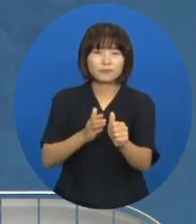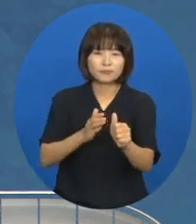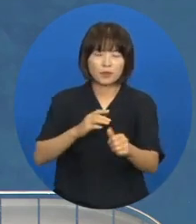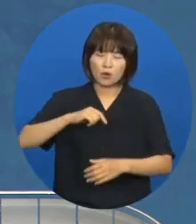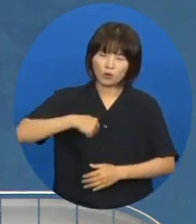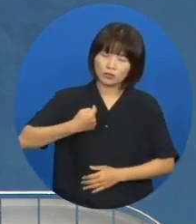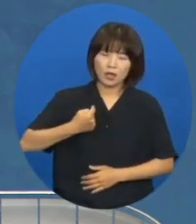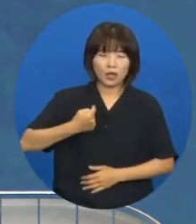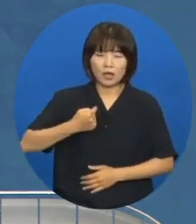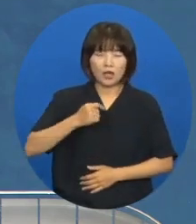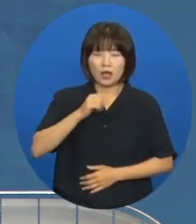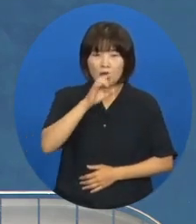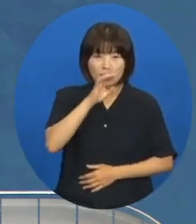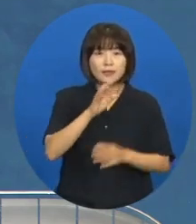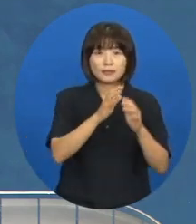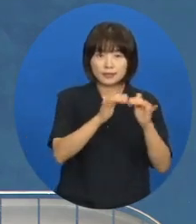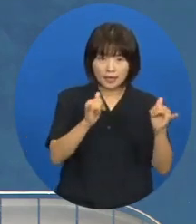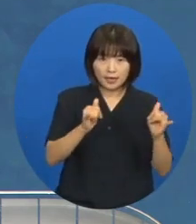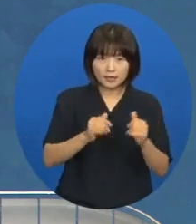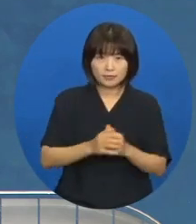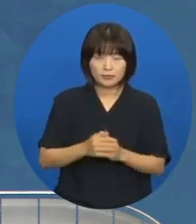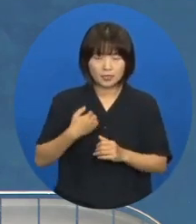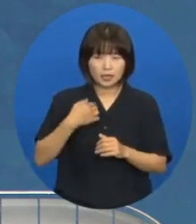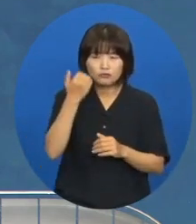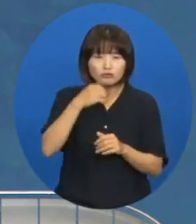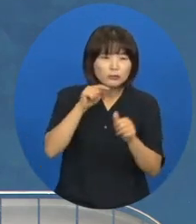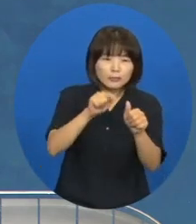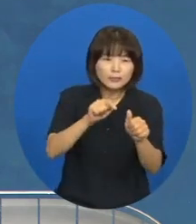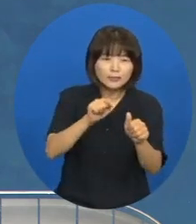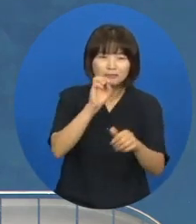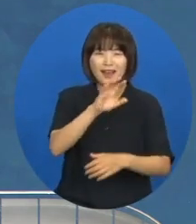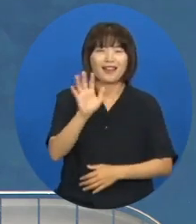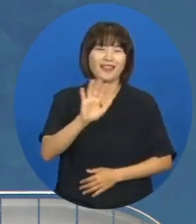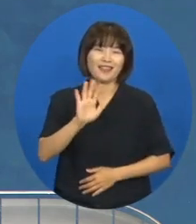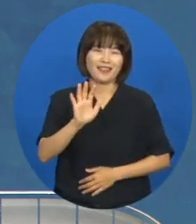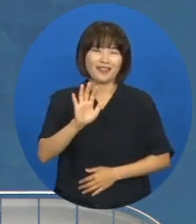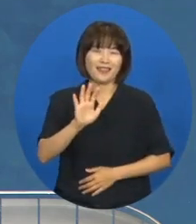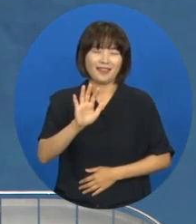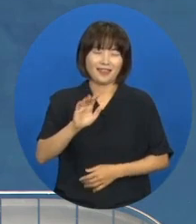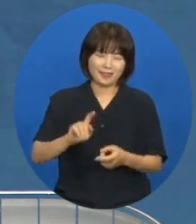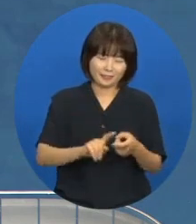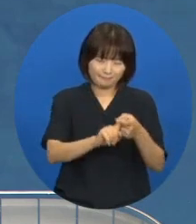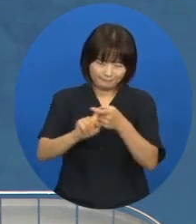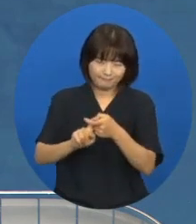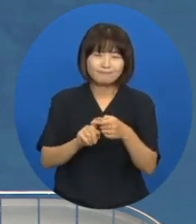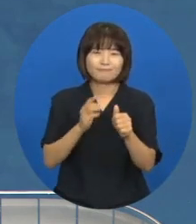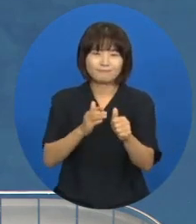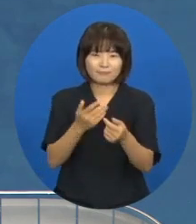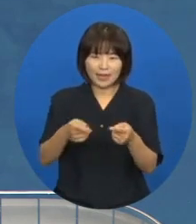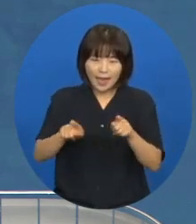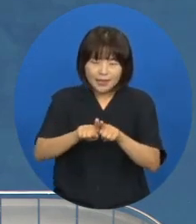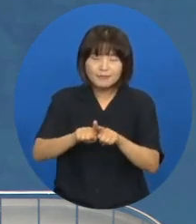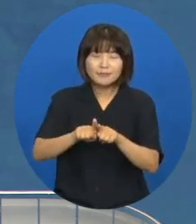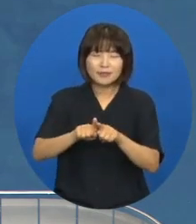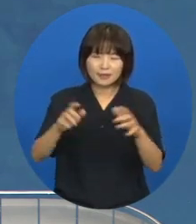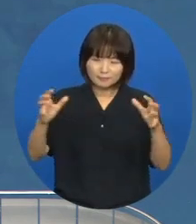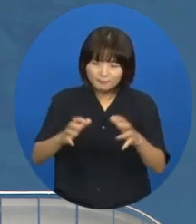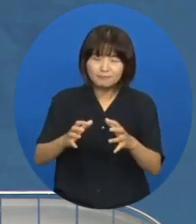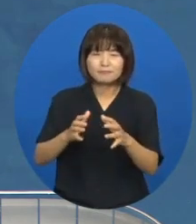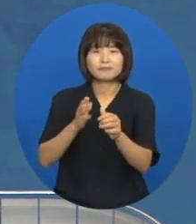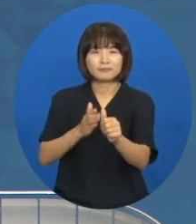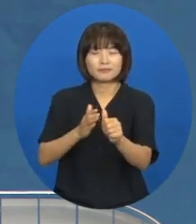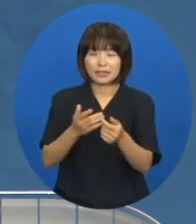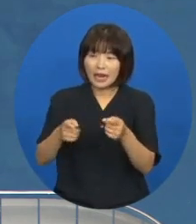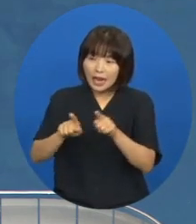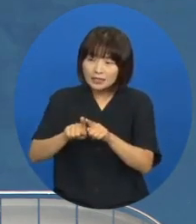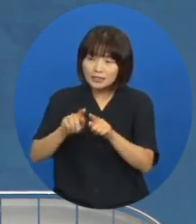잘 안 되시는 분 제가 누구라고 지적은 안 하겠어요. 연합하세요. 함께 하세요. 우리 같이 성경